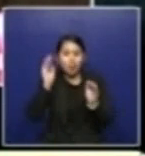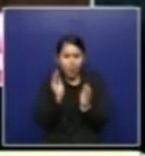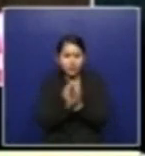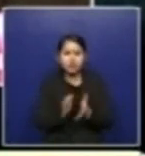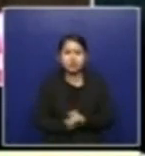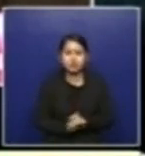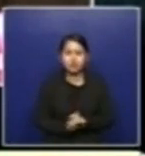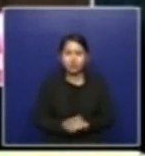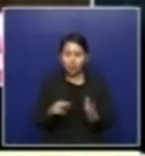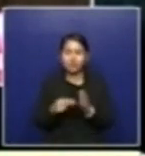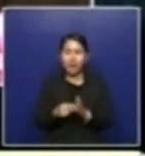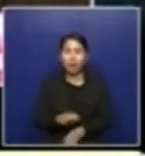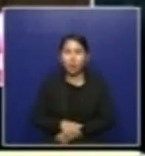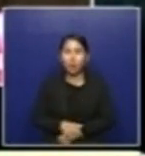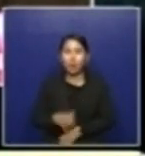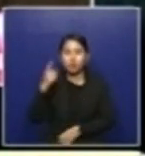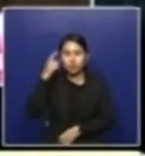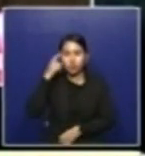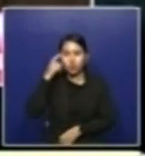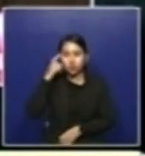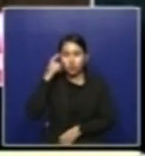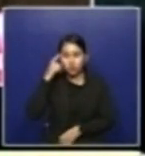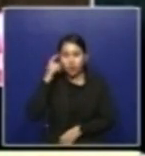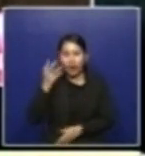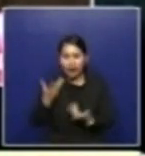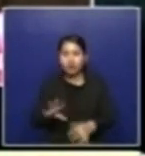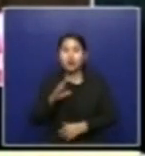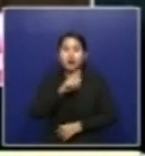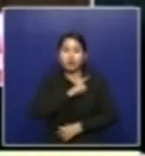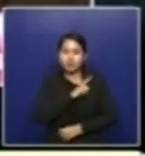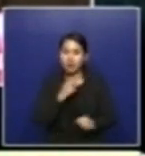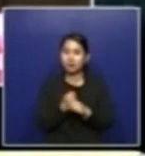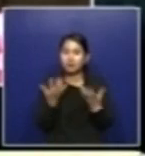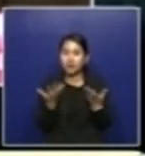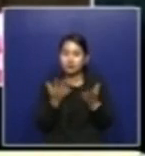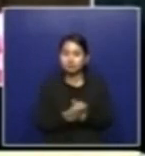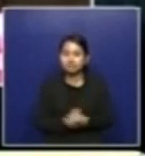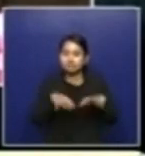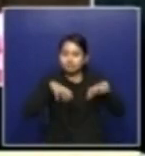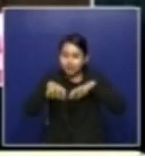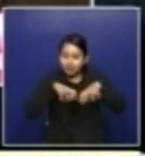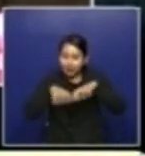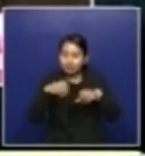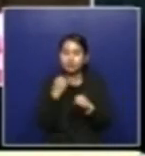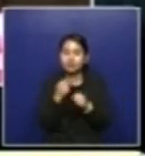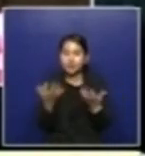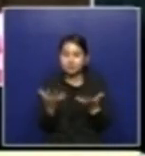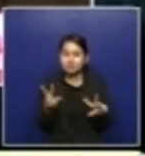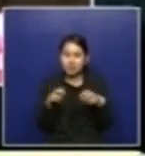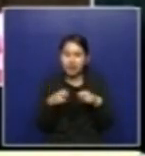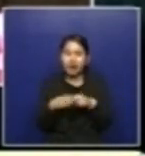ท่านก็รับรู้รับทราบมาก่อนท่านจะรับผิดชอบยังไงท่านจะจัดการกับปัญห